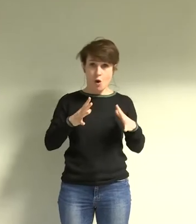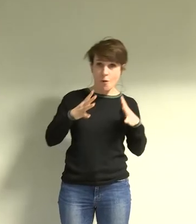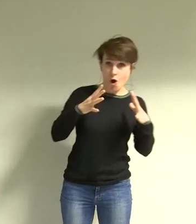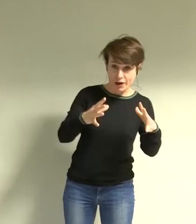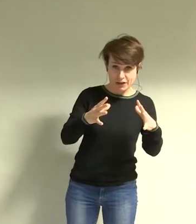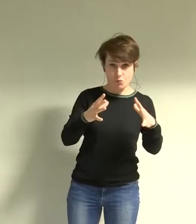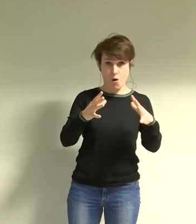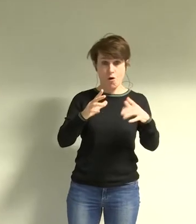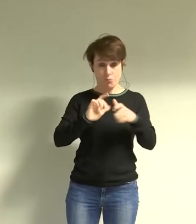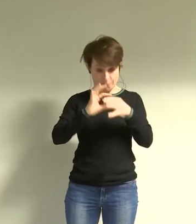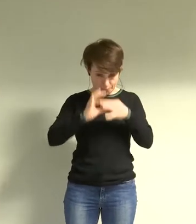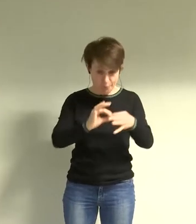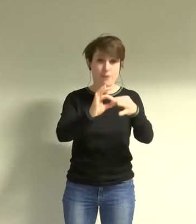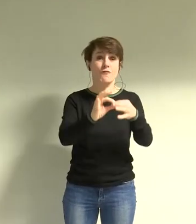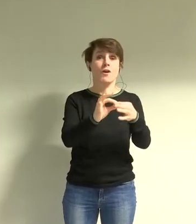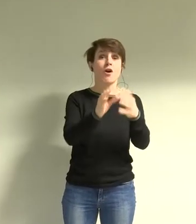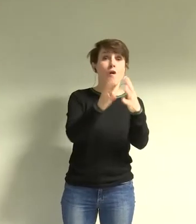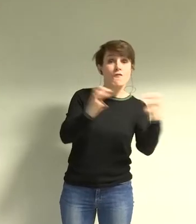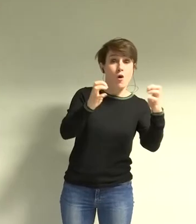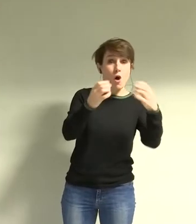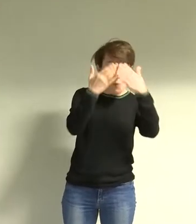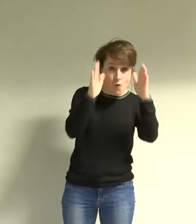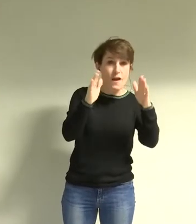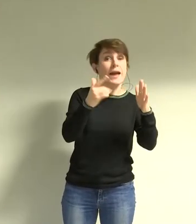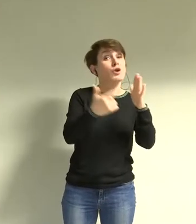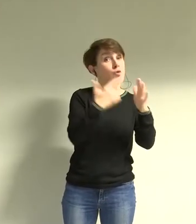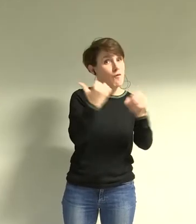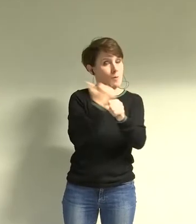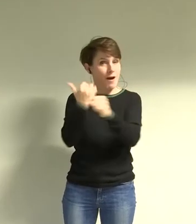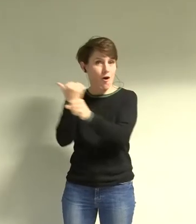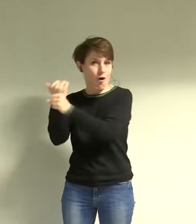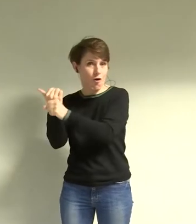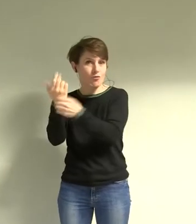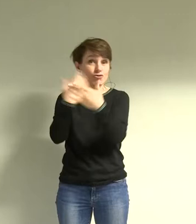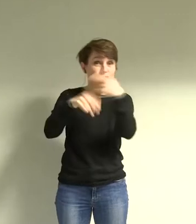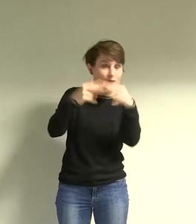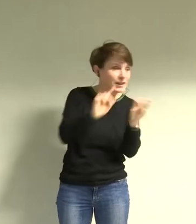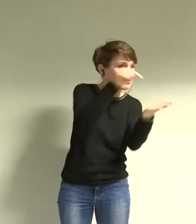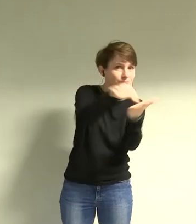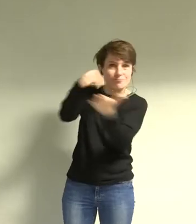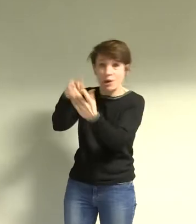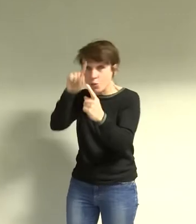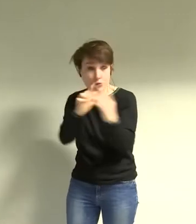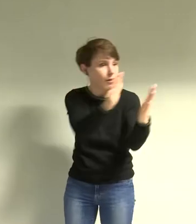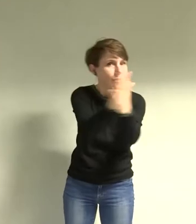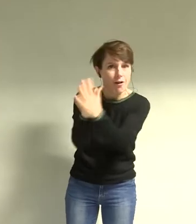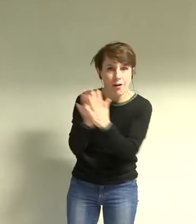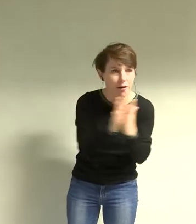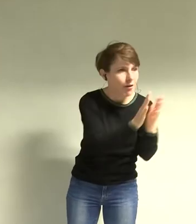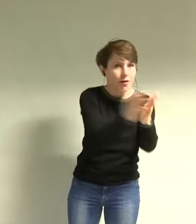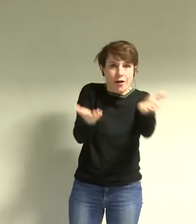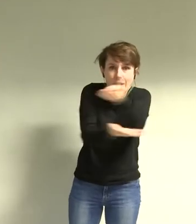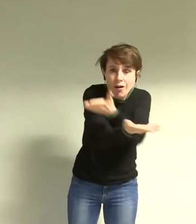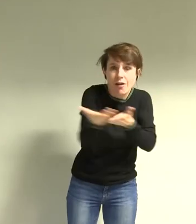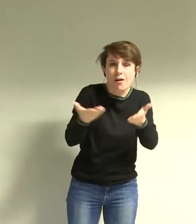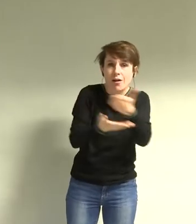dans chaque secteur de la ville deux fois par an pour faire émerger les sujets faciliter les rencontres entre 16 et ceux qui s'impliquent